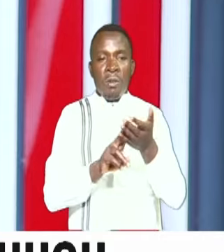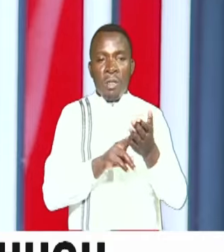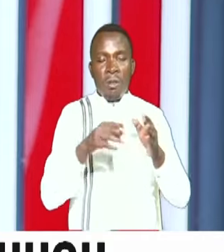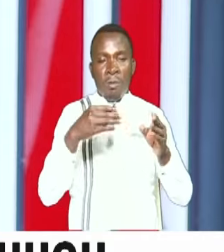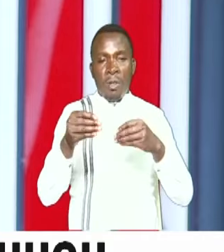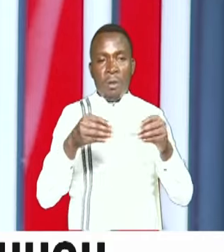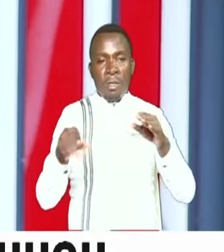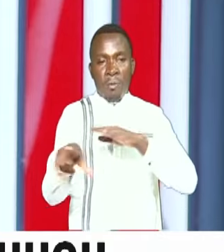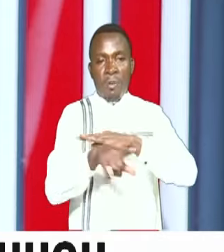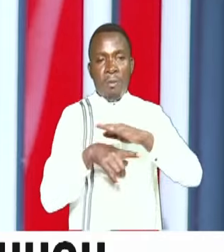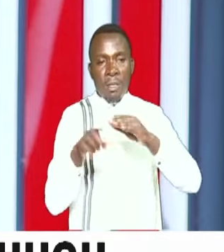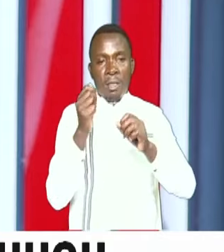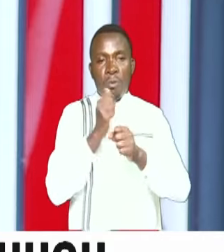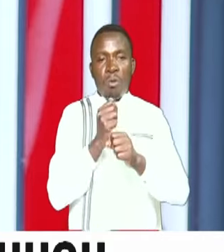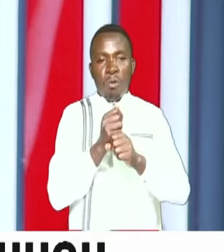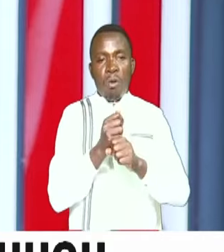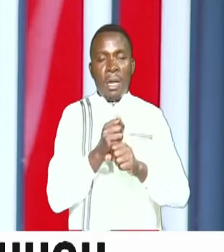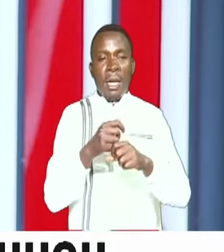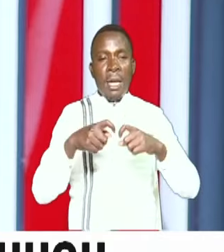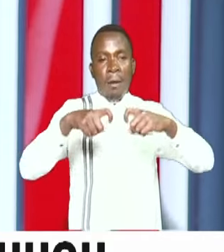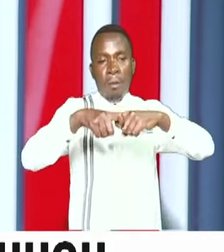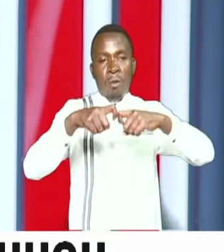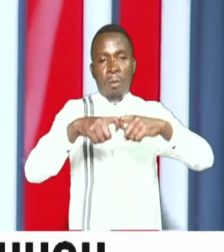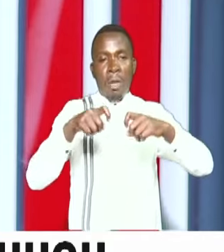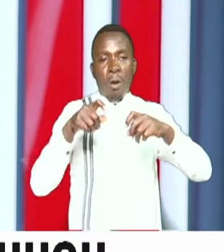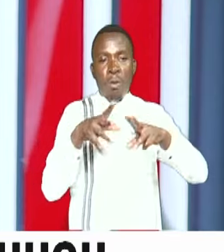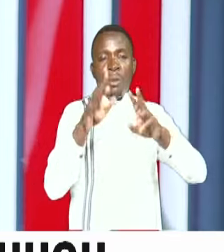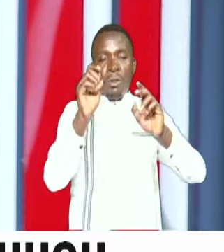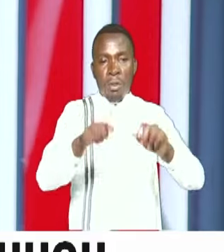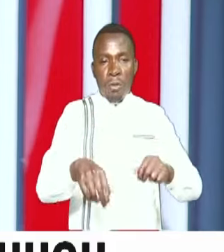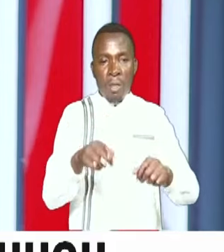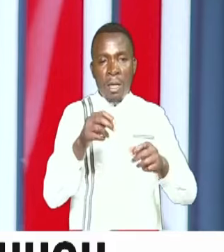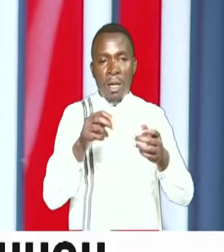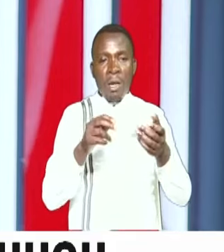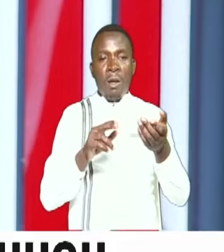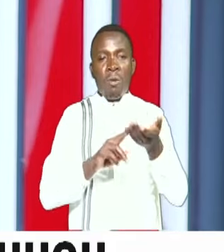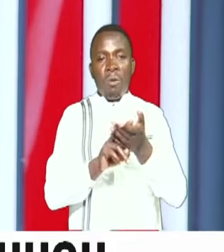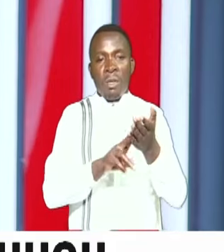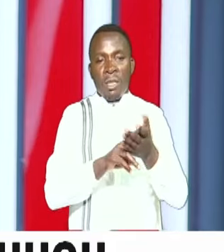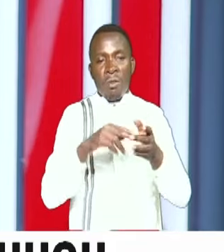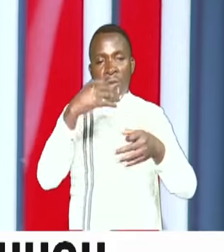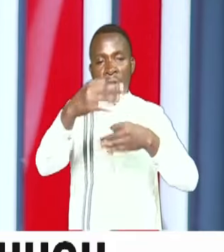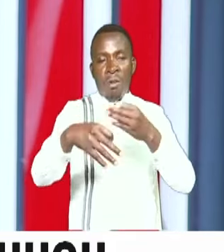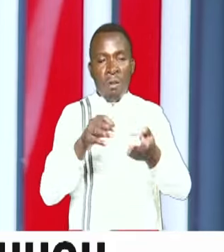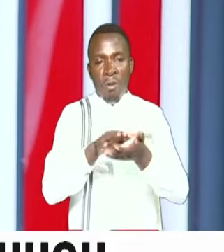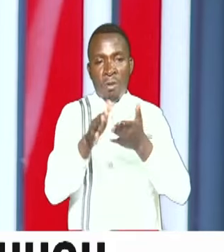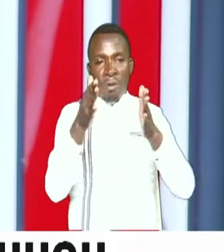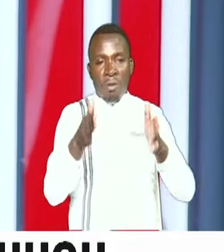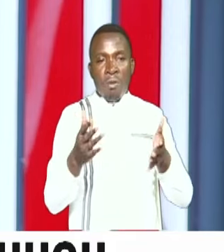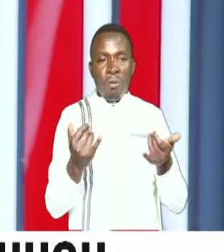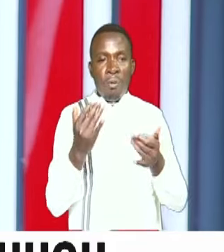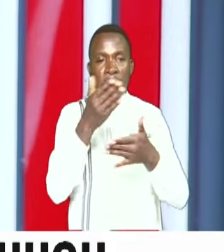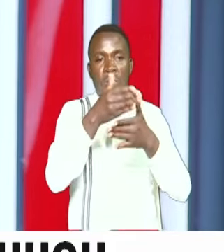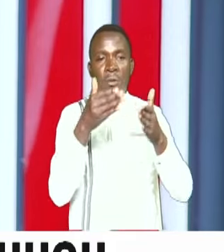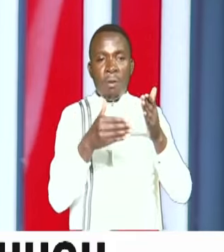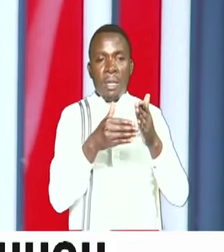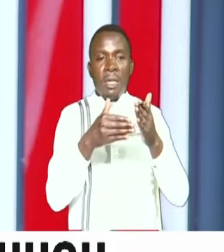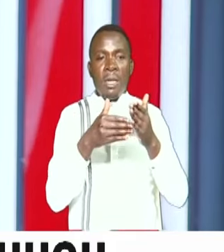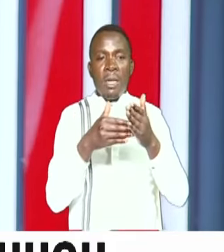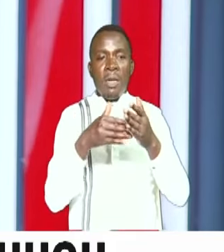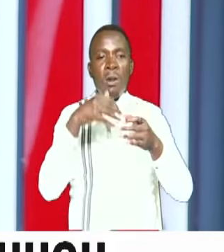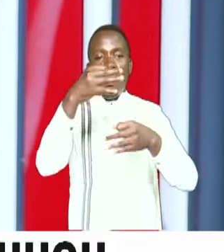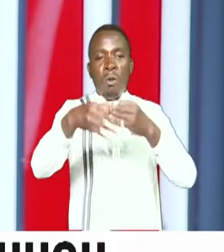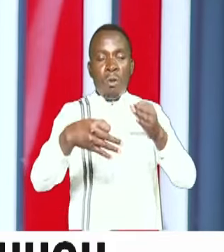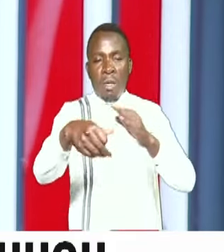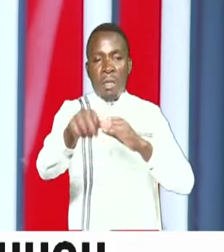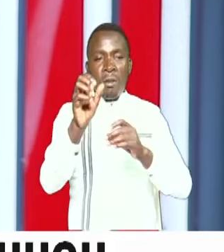ku bwinshi ku buryo ishobora gukoreshwa n'inganda ndetse n'umushoramari wa mbere ubu harimo arubaka uruganda rwe muri Musanze